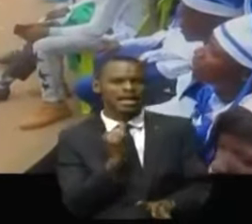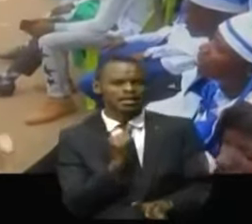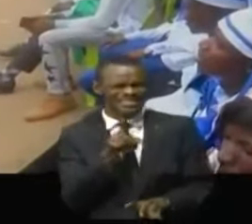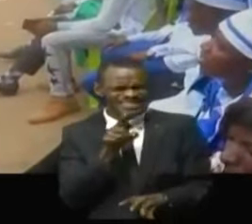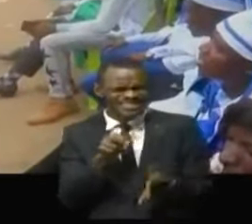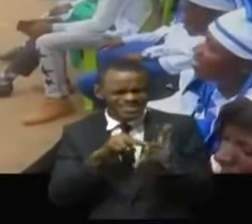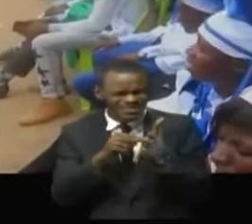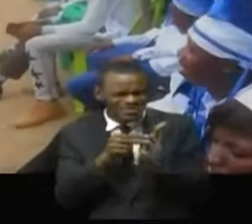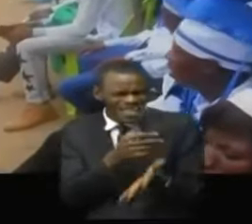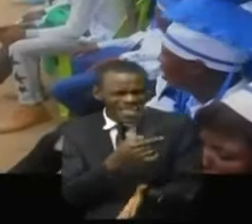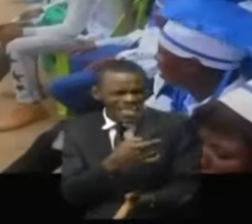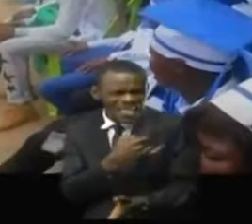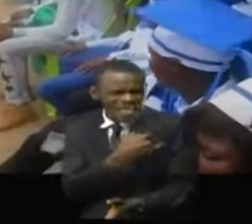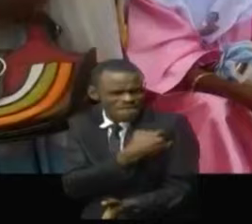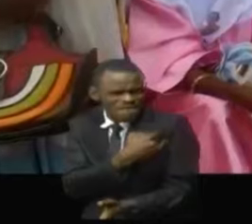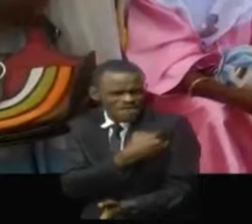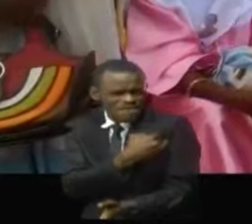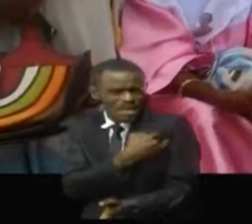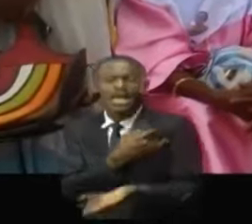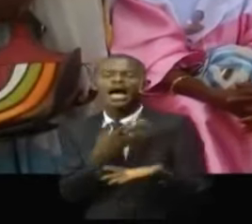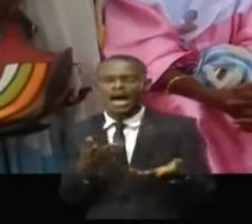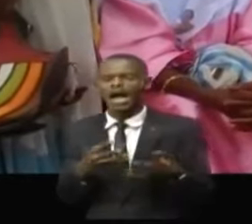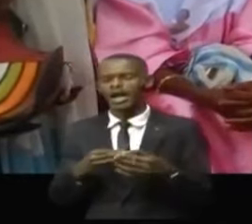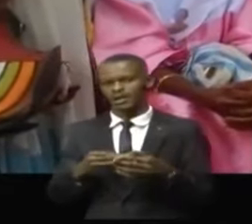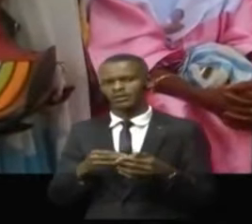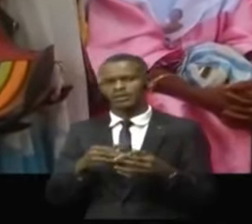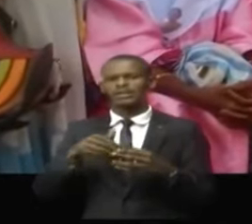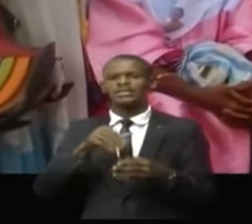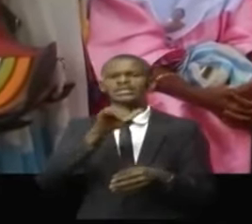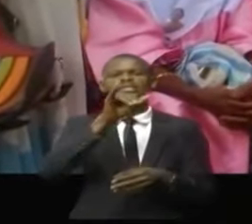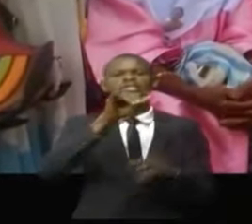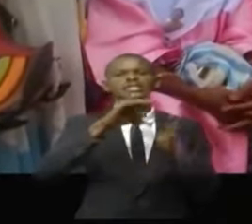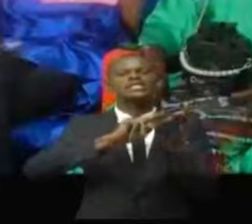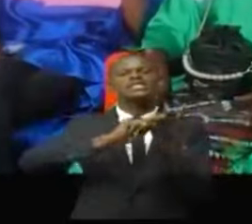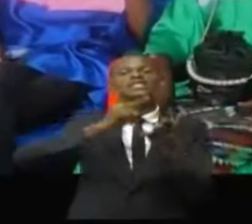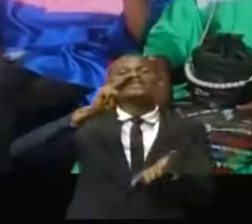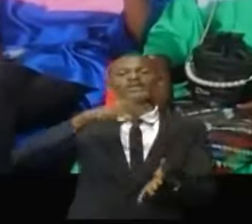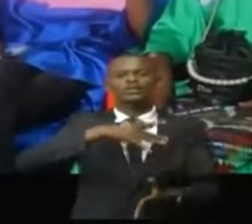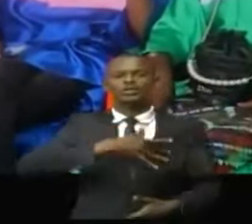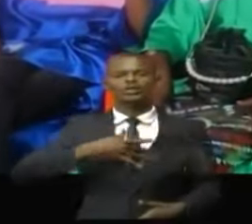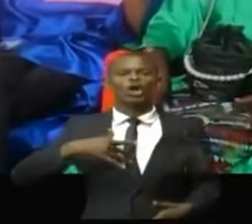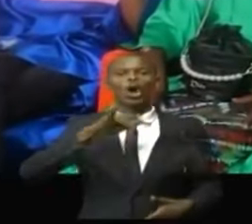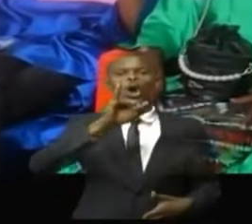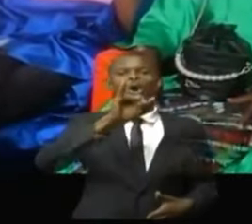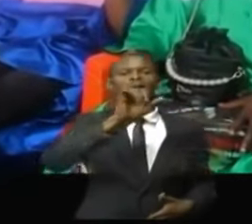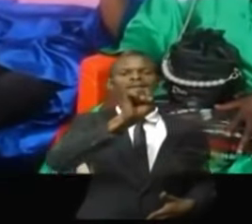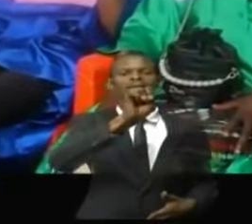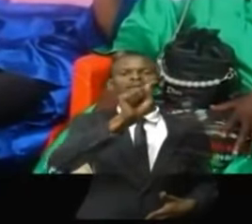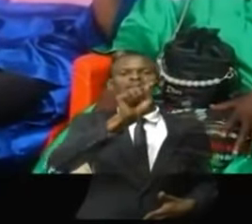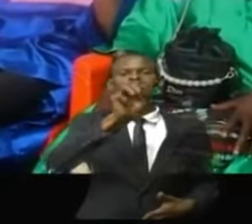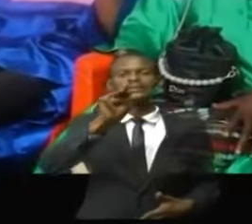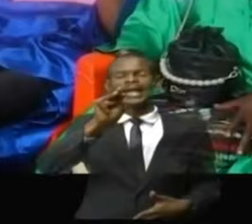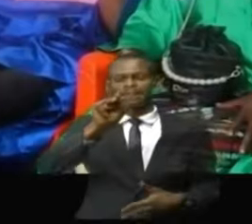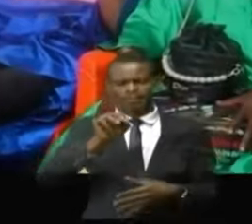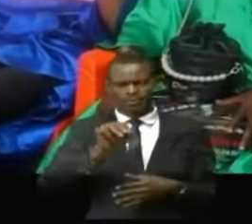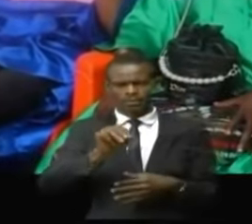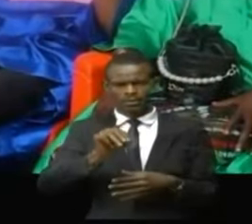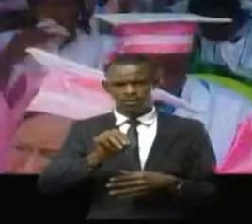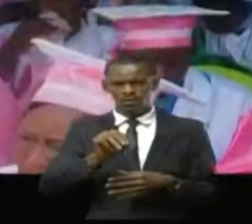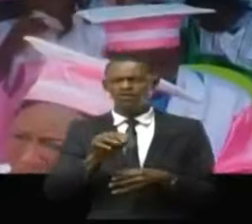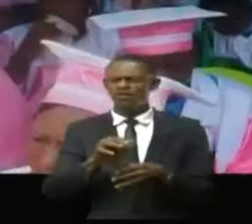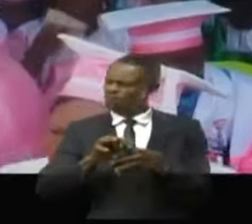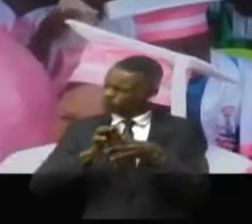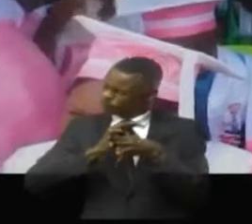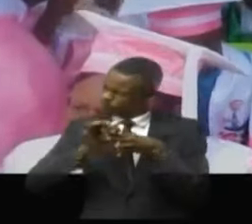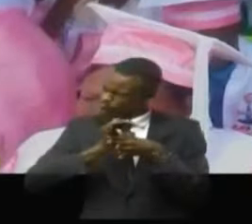clôturée, l'ISTEM Lodja a inscrit plus ou moins 850 étudiants pour l'année académique 2022-2023,